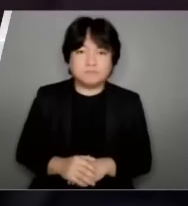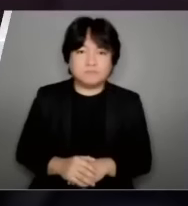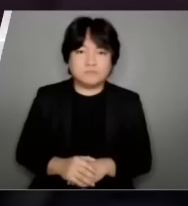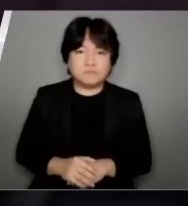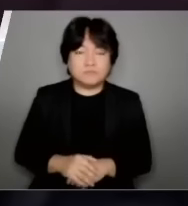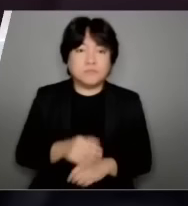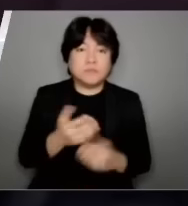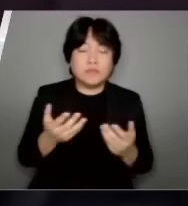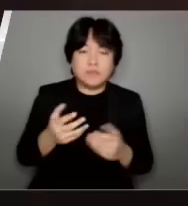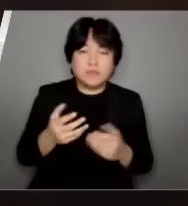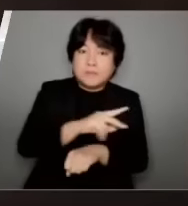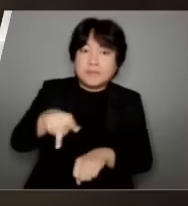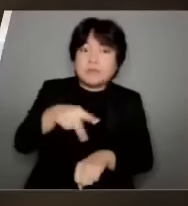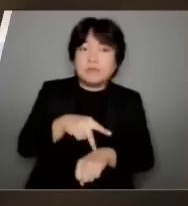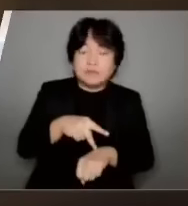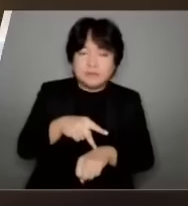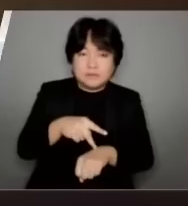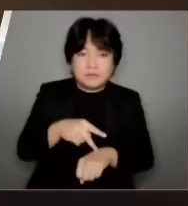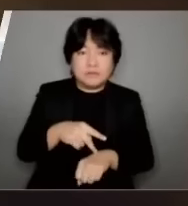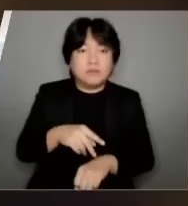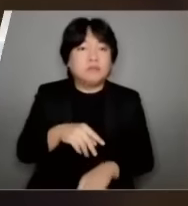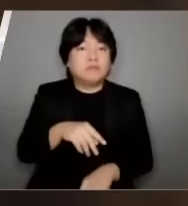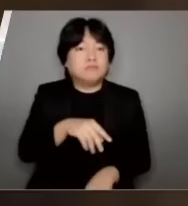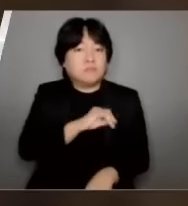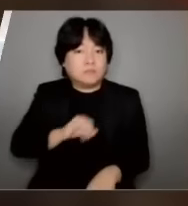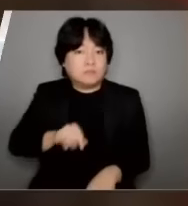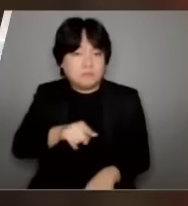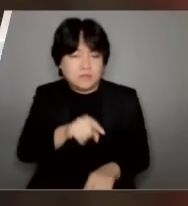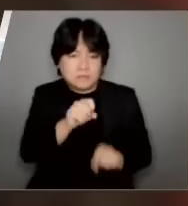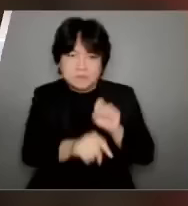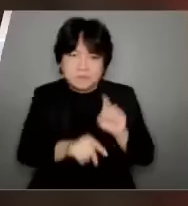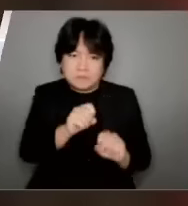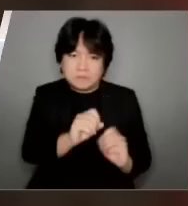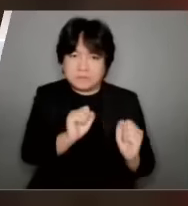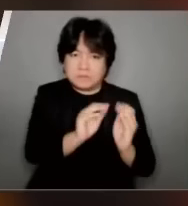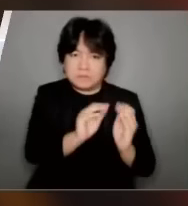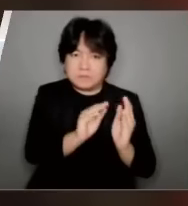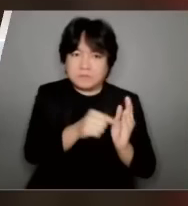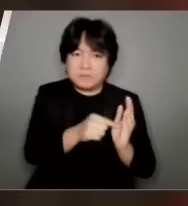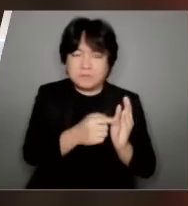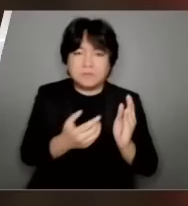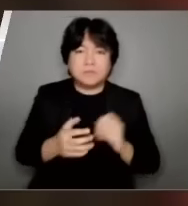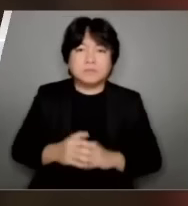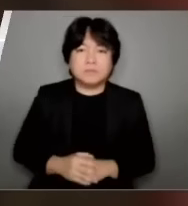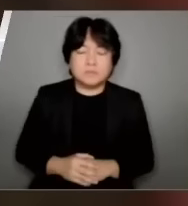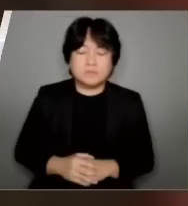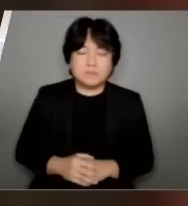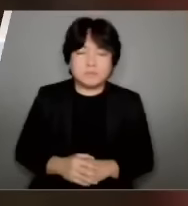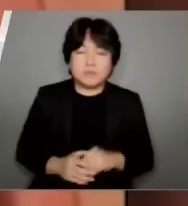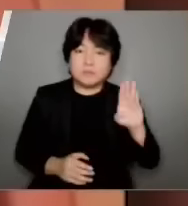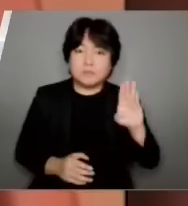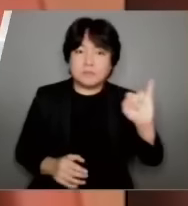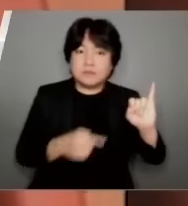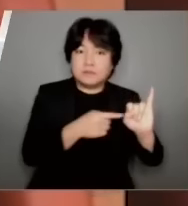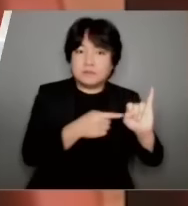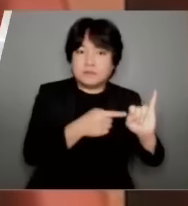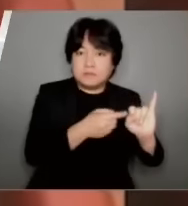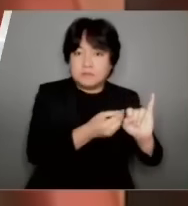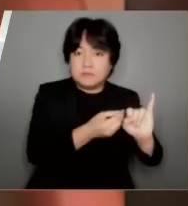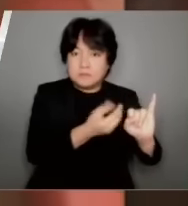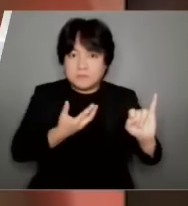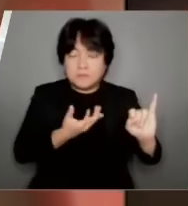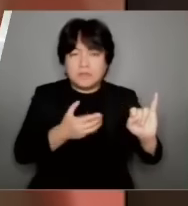sina Cassandra at Sheila Guo. Ayon sa source, dahil sa close coordination ng Philippine Bureau of Immigration at kanilang counterpart sa Indonesia, noon